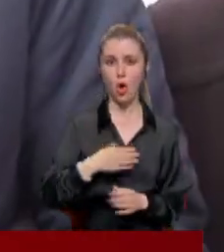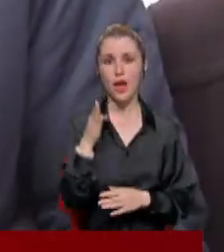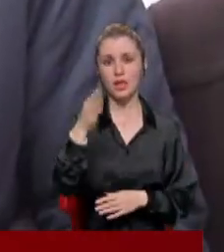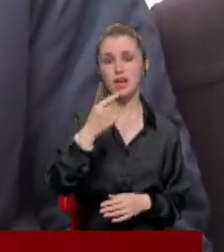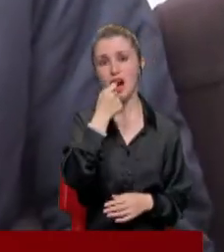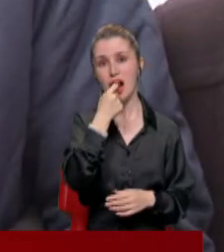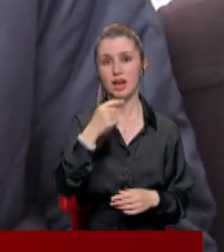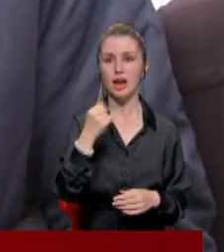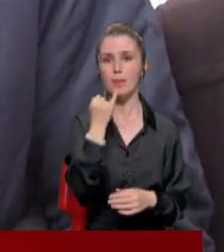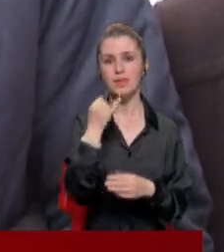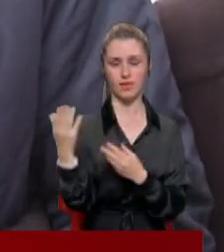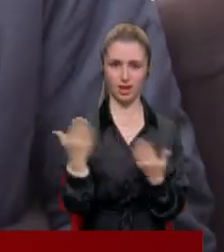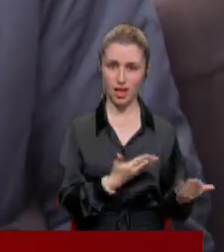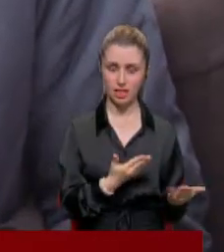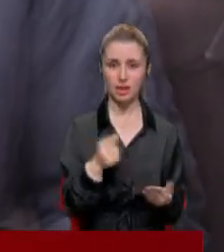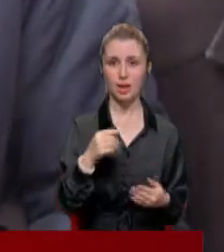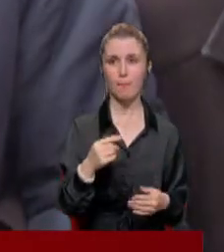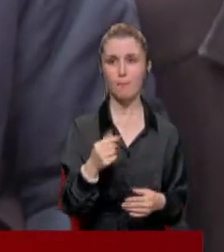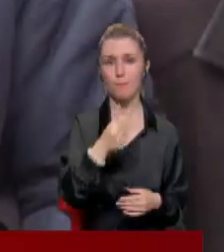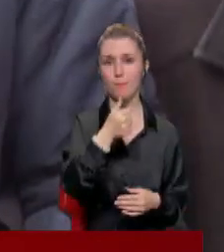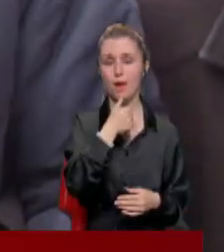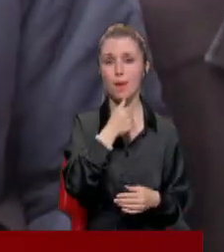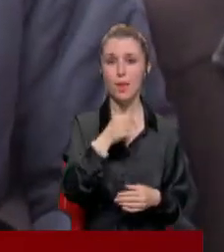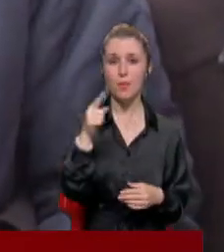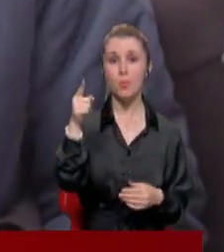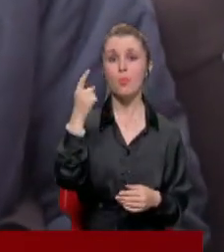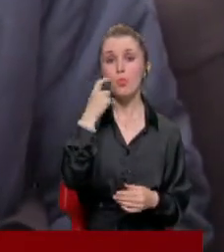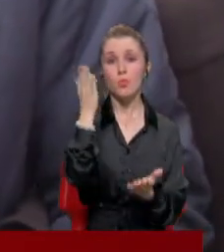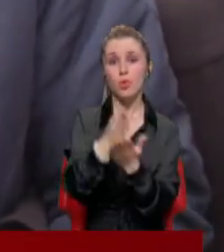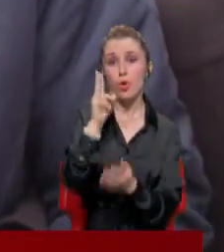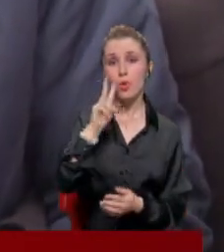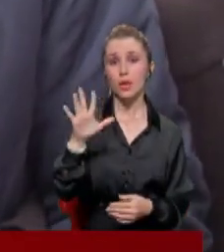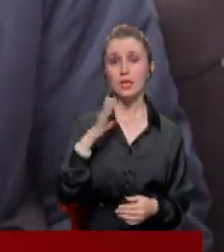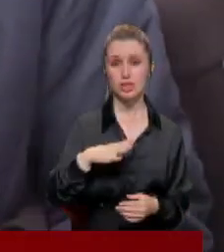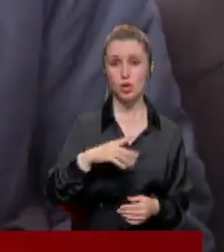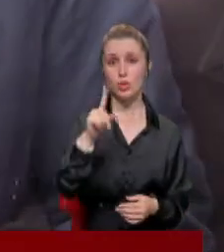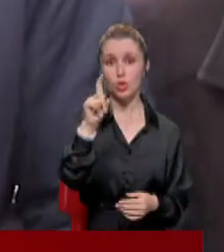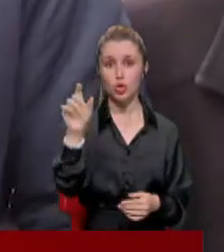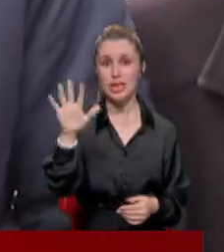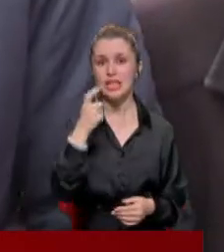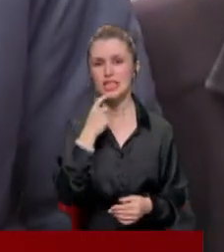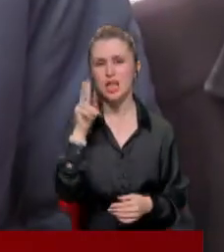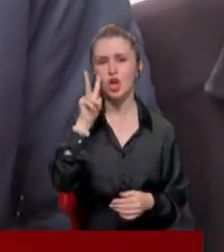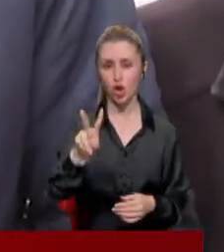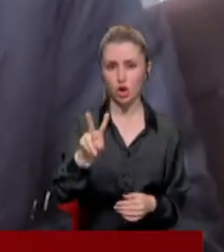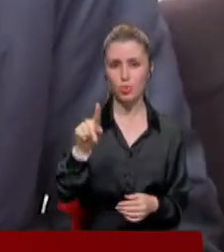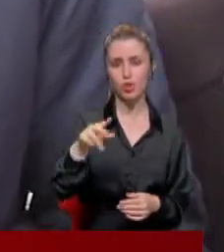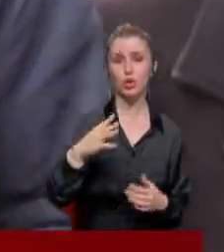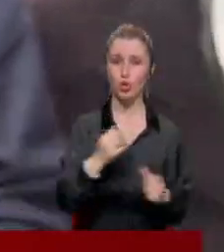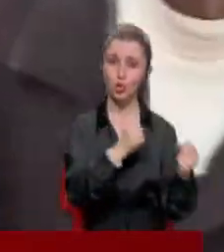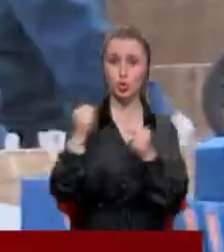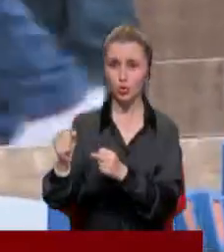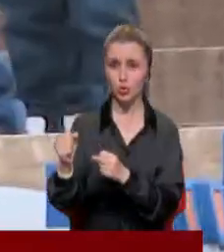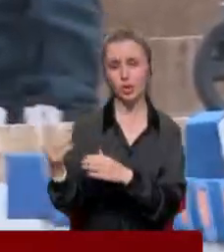Ankara'ya misafirliğe geldik. Kayınbabam ısrarla Anıtkabir'i görmek istiyorum. En son dedi 1950 yılında gördüm. Beni oraya götürür müsünüz?